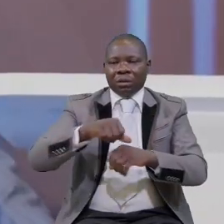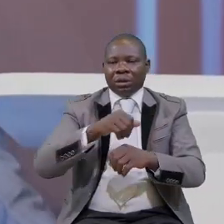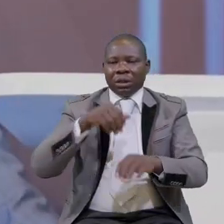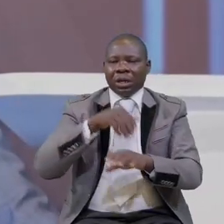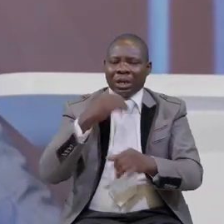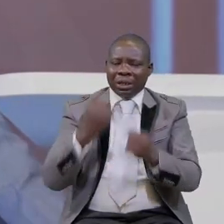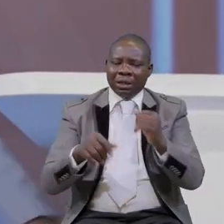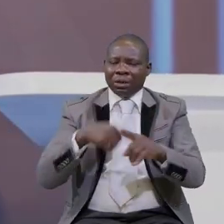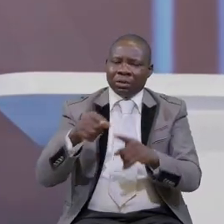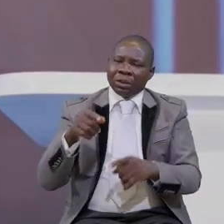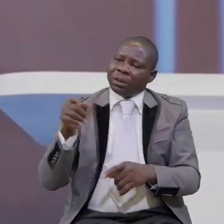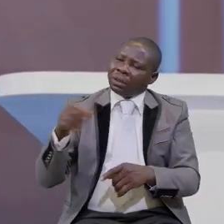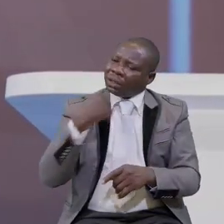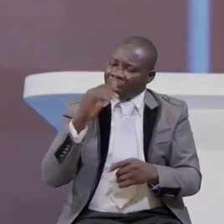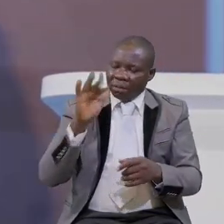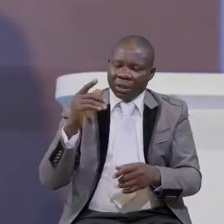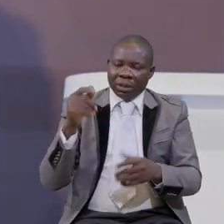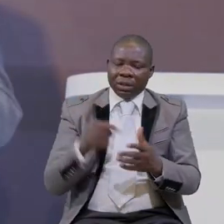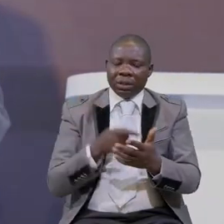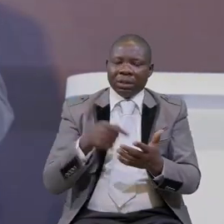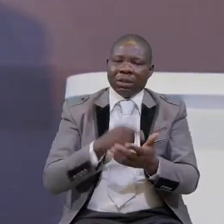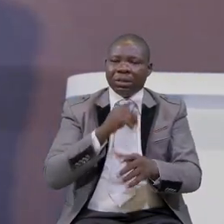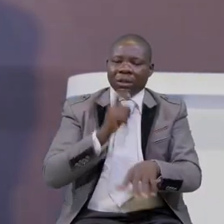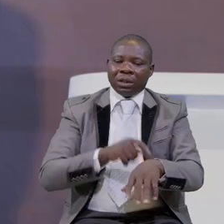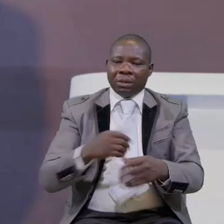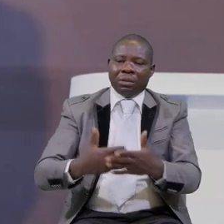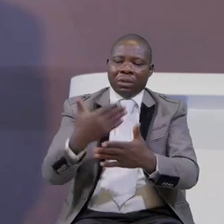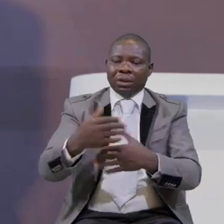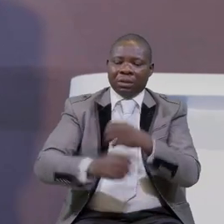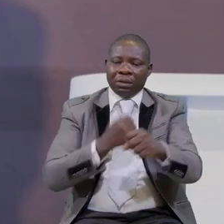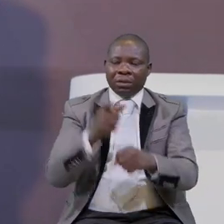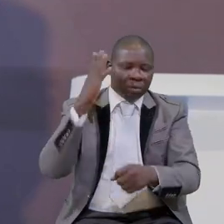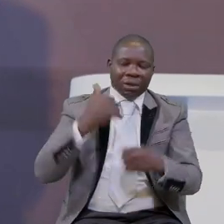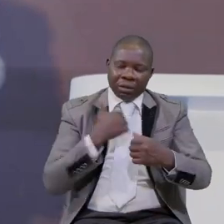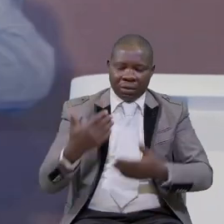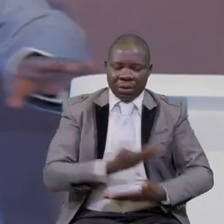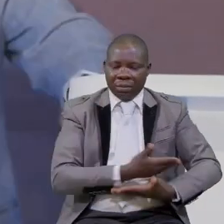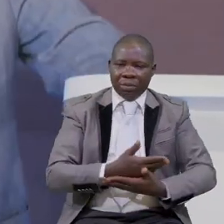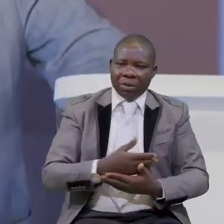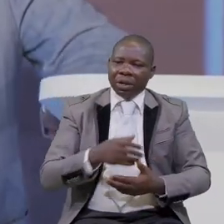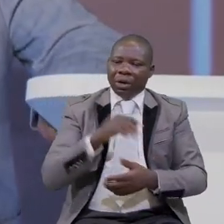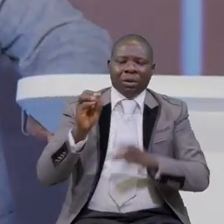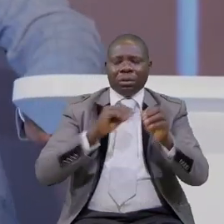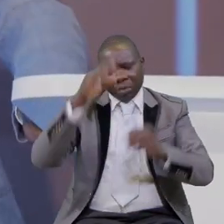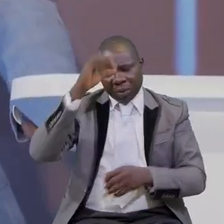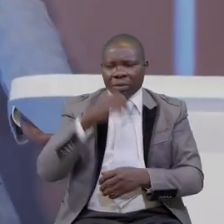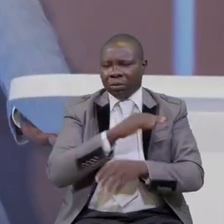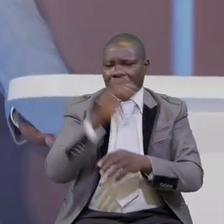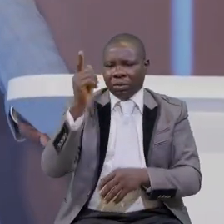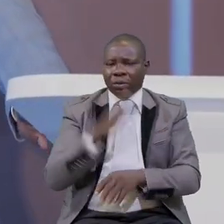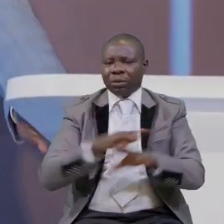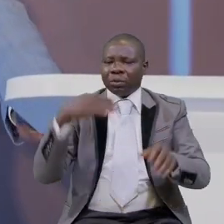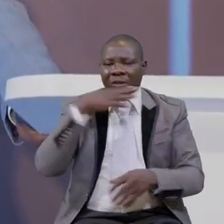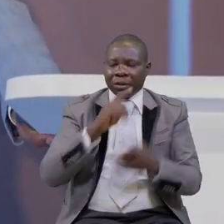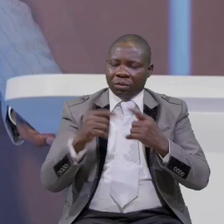dit, l'année prochaine à 7h, tu auras un enfant. Ô homme de Dieu, ne me mens pas. Oh, les hommes de Dieu, quand ils prophétisent,